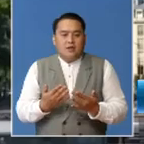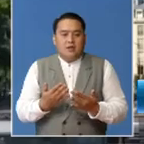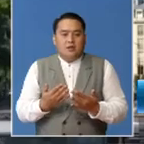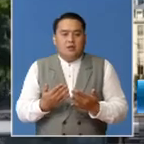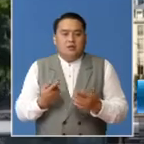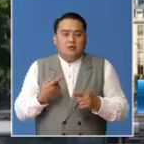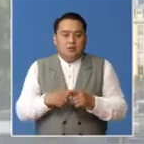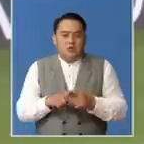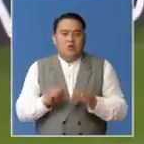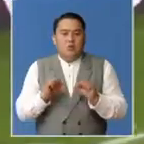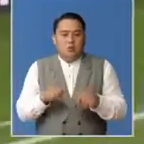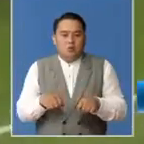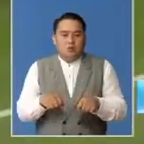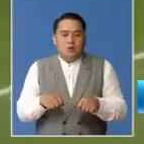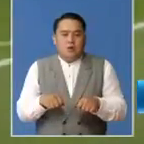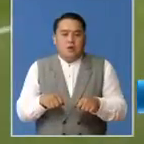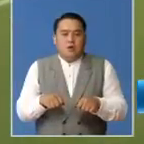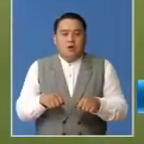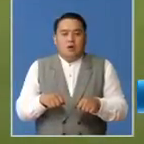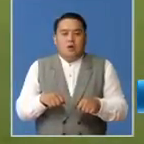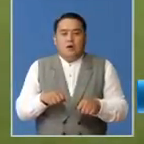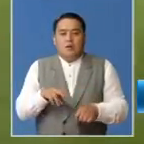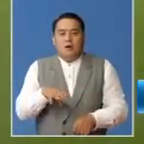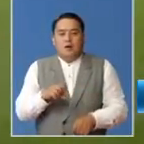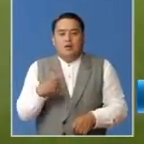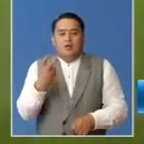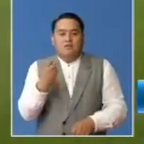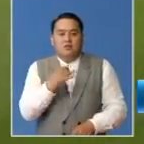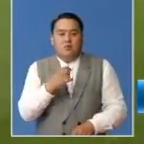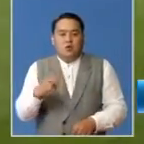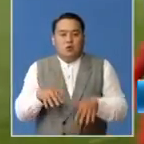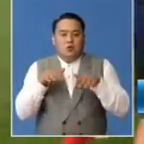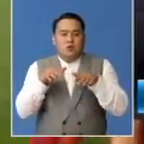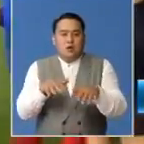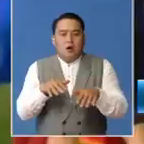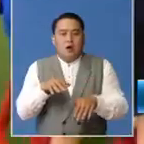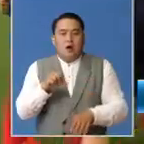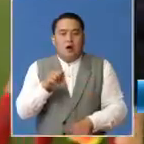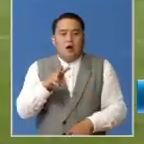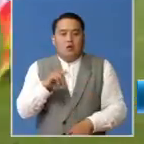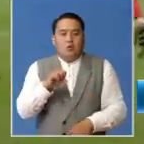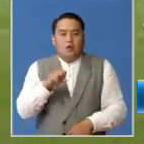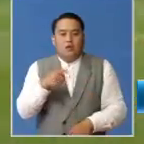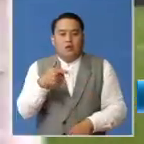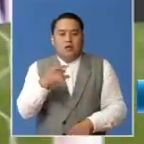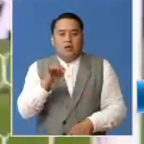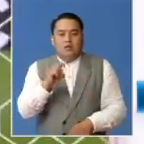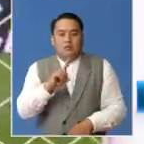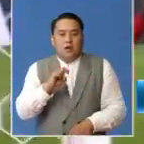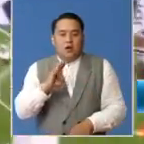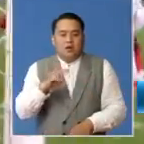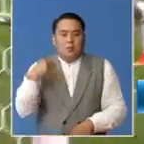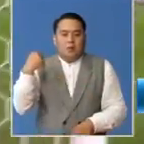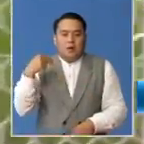исключены технические сбои. Мадридский «Реал» готов заплатить 200 миллионов евро за нападающего «Атлетика» Антуана Гризмана. Сообщается, что